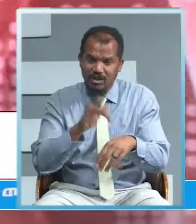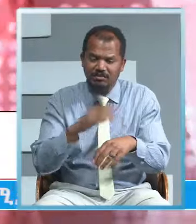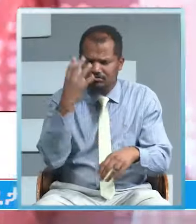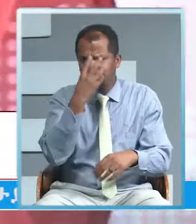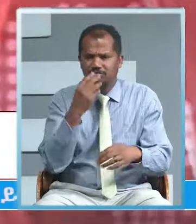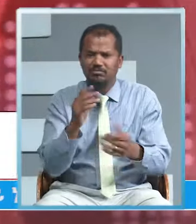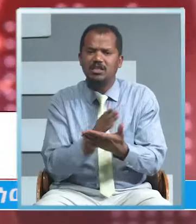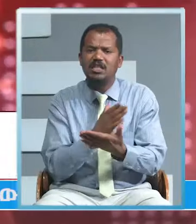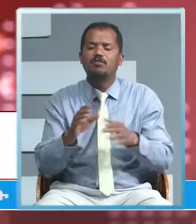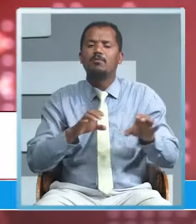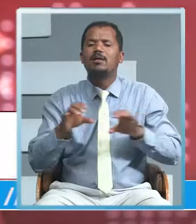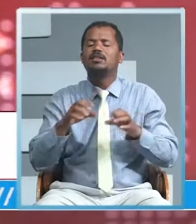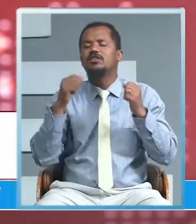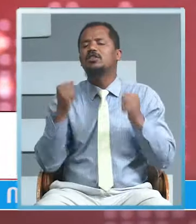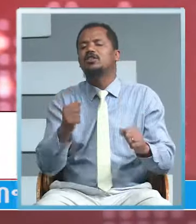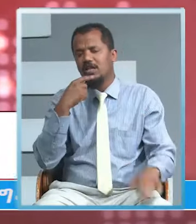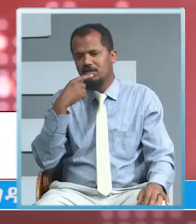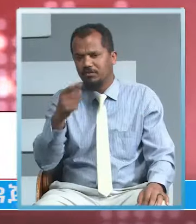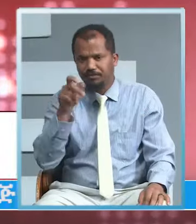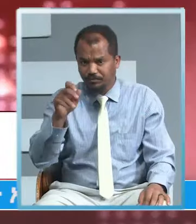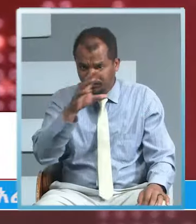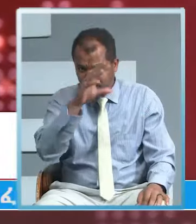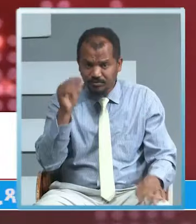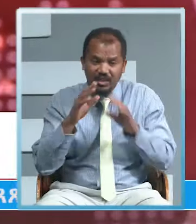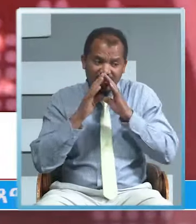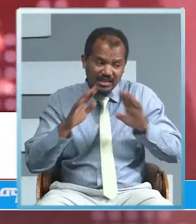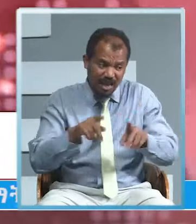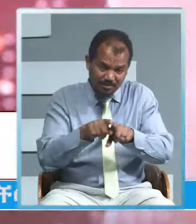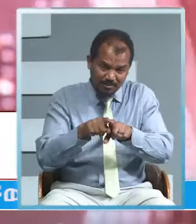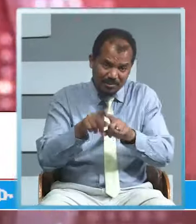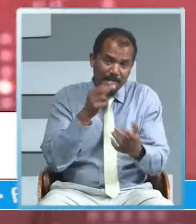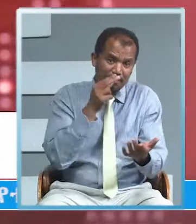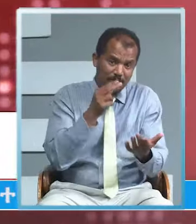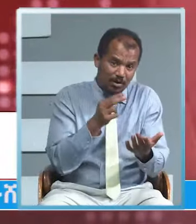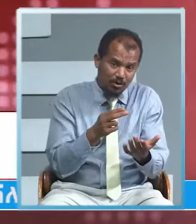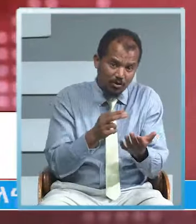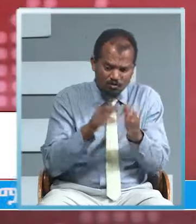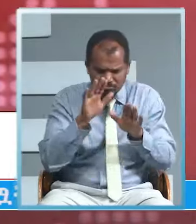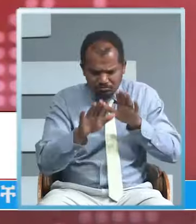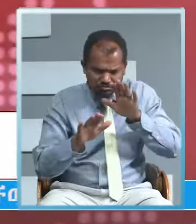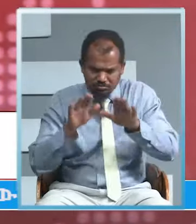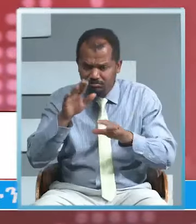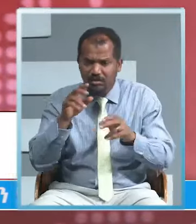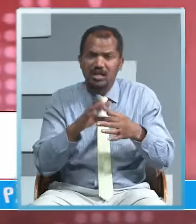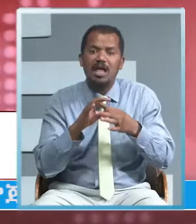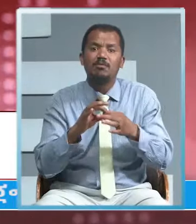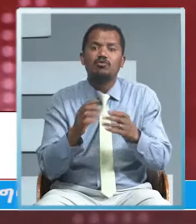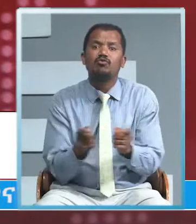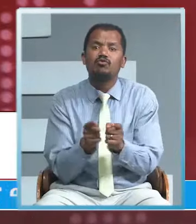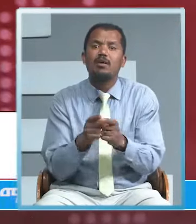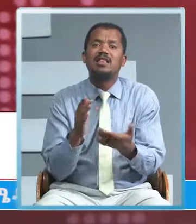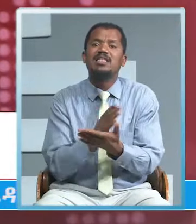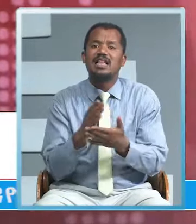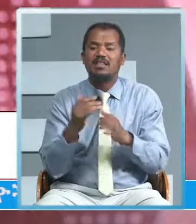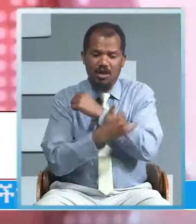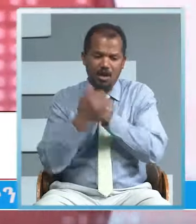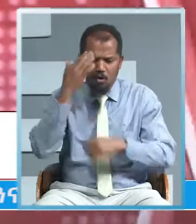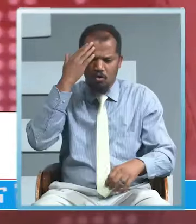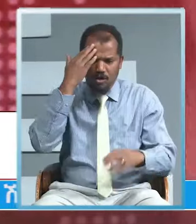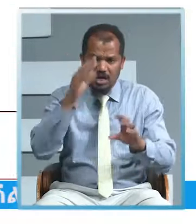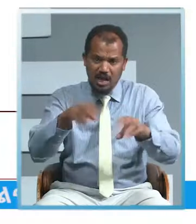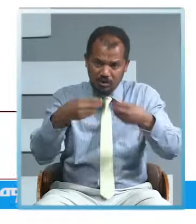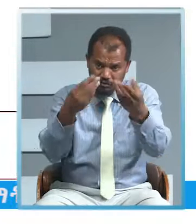ተሳትፎ ማድረግ እንደተቻለ ገልጿል። የፕሪቶሪያው የሰላም ስምምነት በበጎ የተገመገመና የህብረቱ ጉባኤ ተሳታፊ ሀገራት